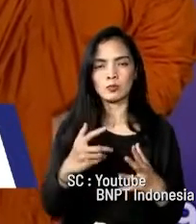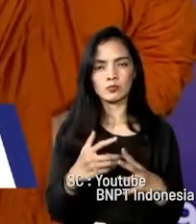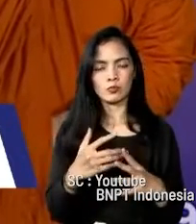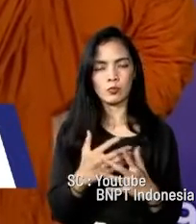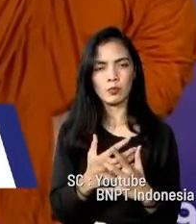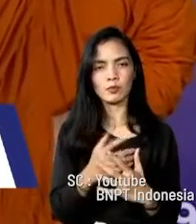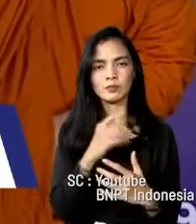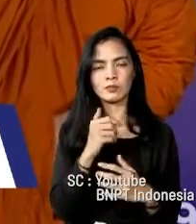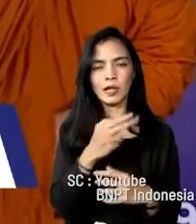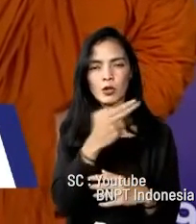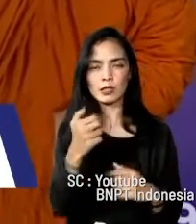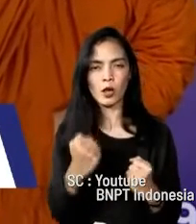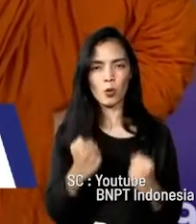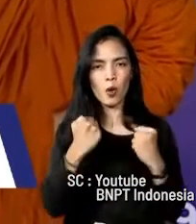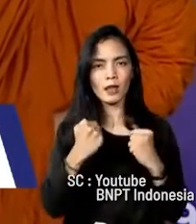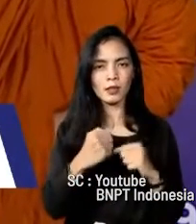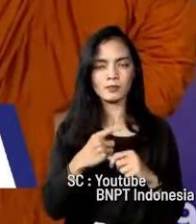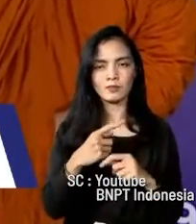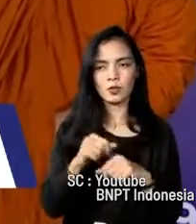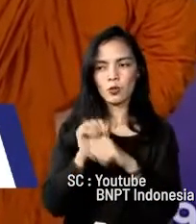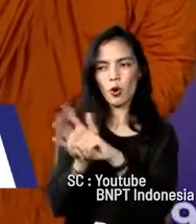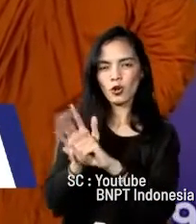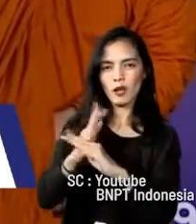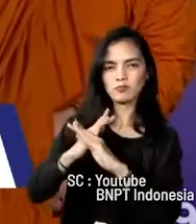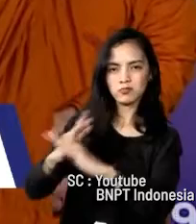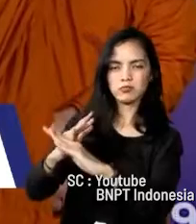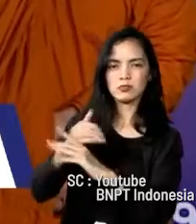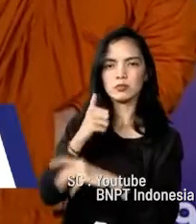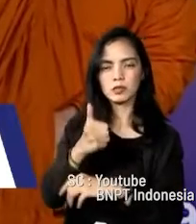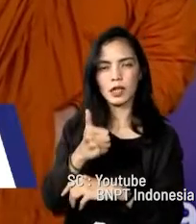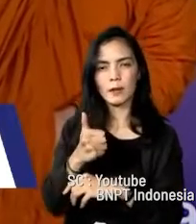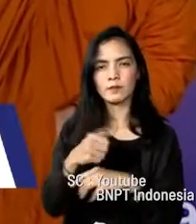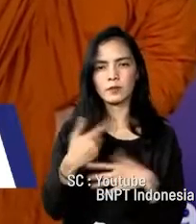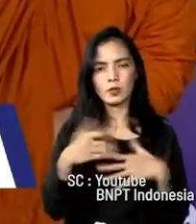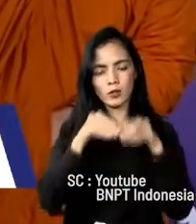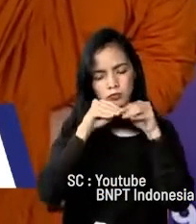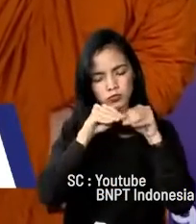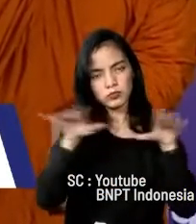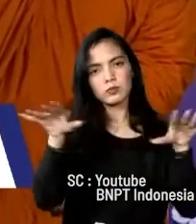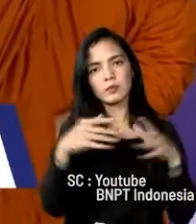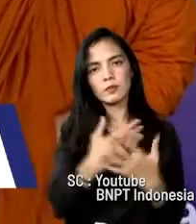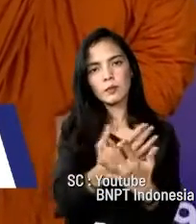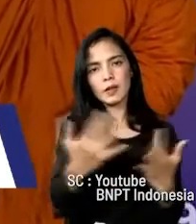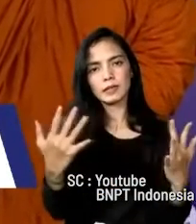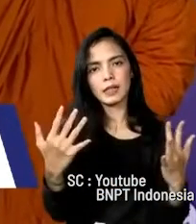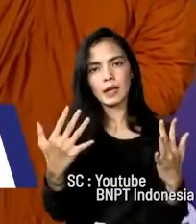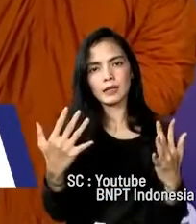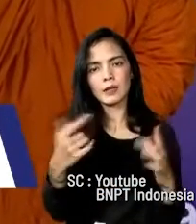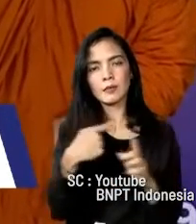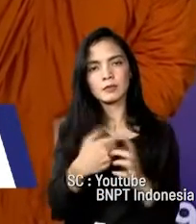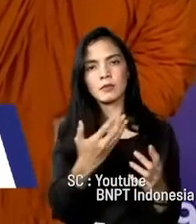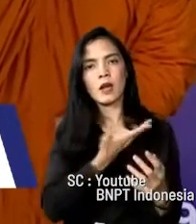keluar dari profit 16 ini Demikian Imron kami kepada seluruh masyarakat dan mengajak